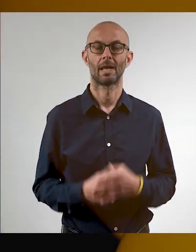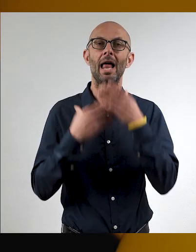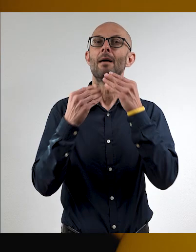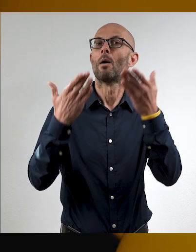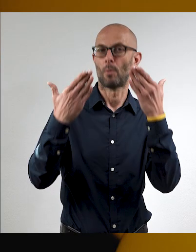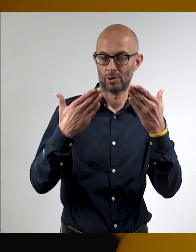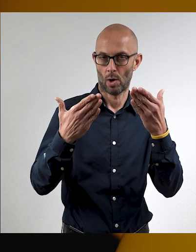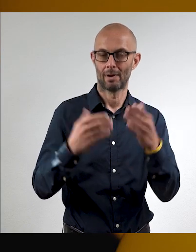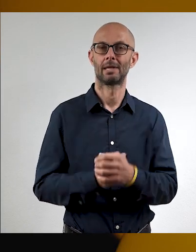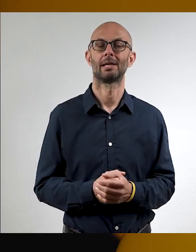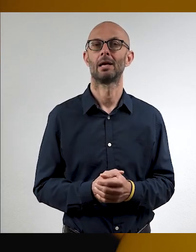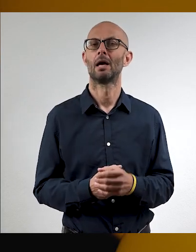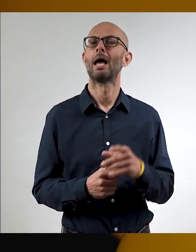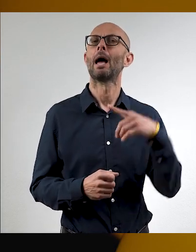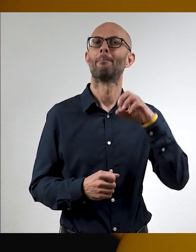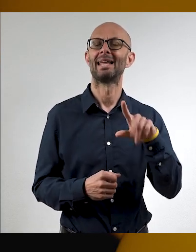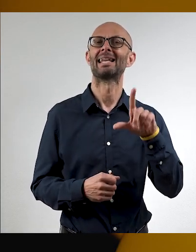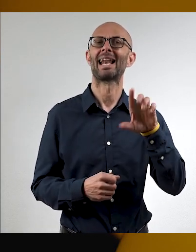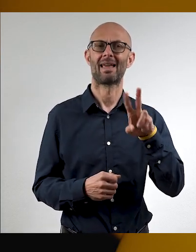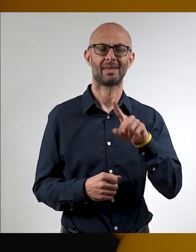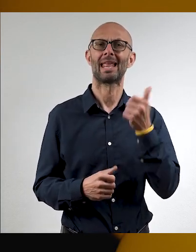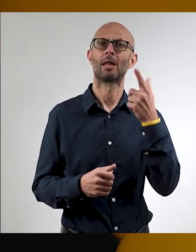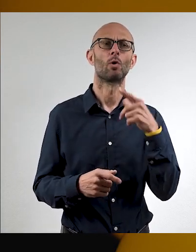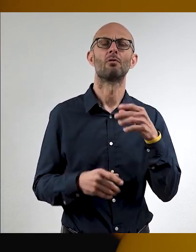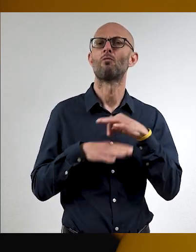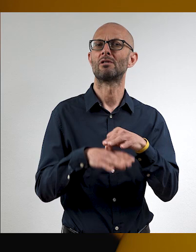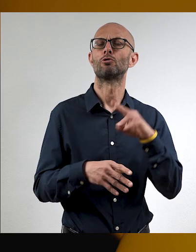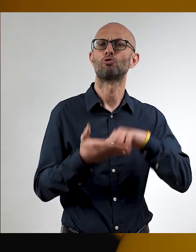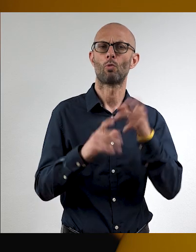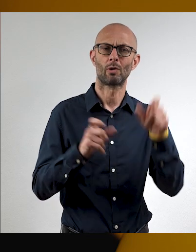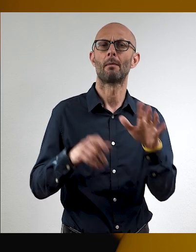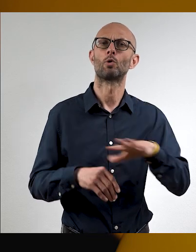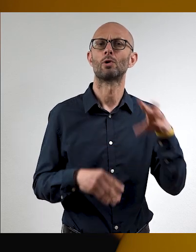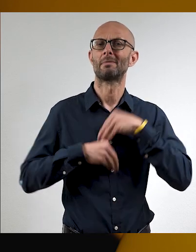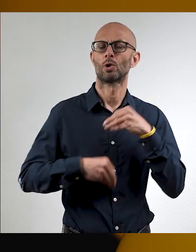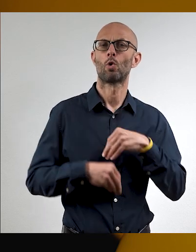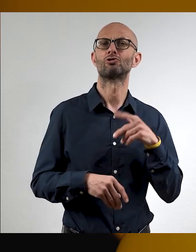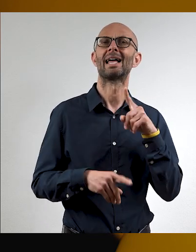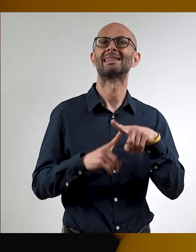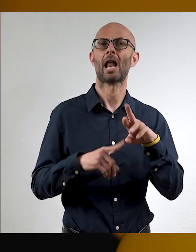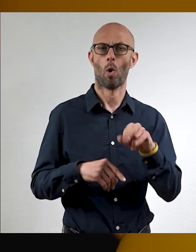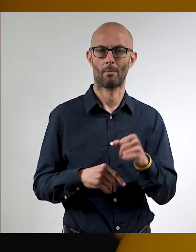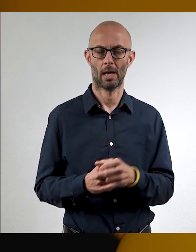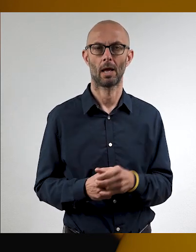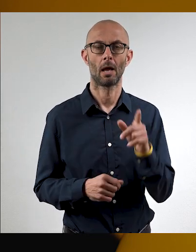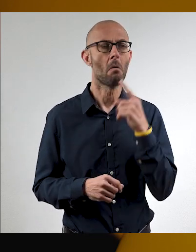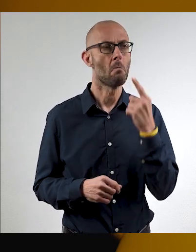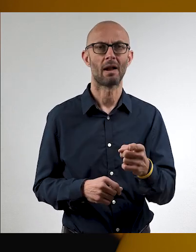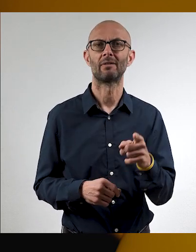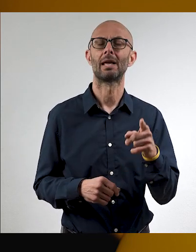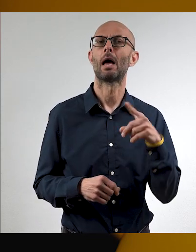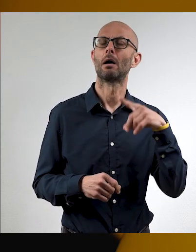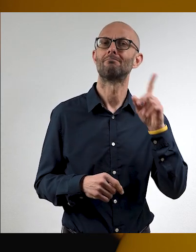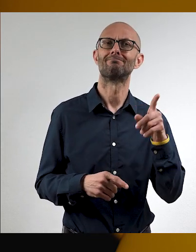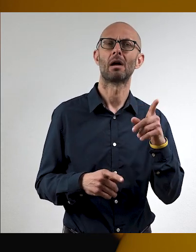Lepo pozdravljeni. Peter Levin je eden vodilnih strokovnjakov na področju psihološke travme. Pravi, da je